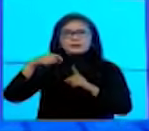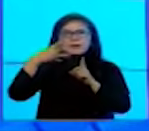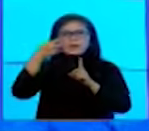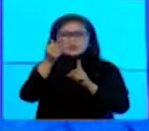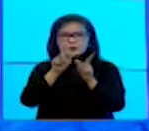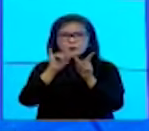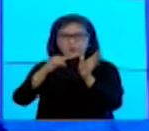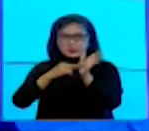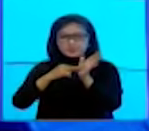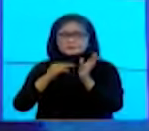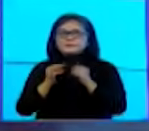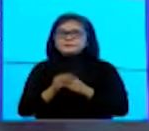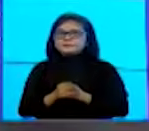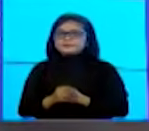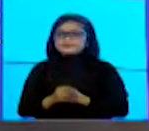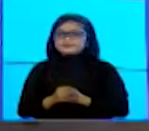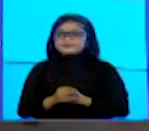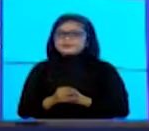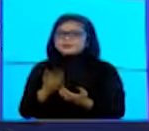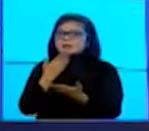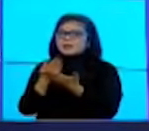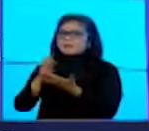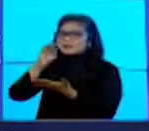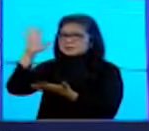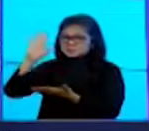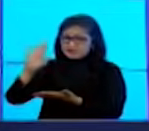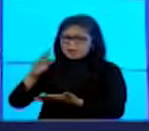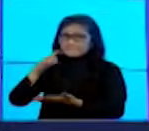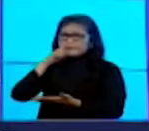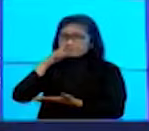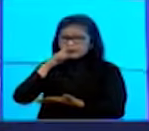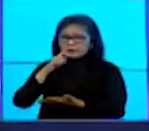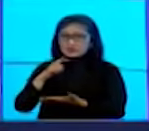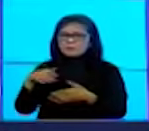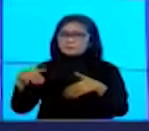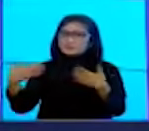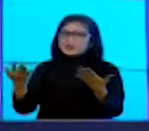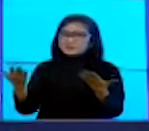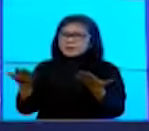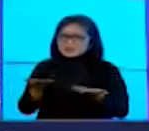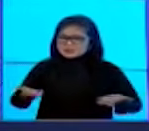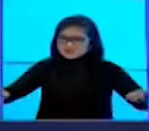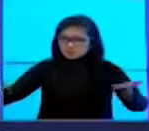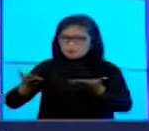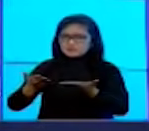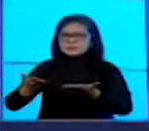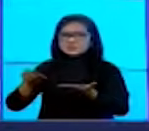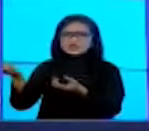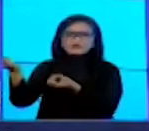Erwin Kurniawan. Selamat siang, Pak Kombes. Bagaimana keadaan di sana dan apa update terkini